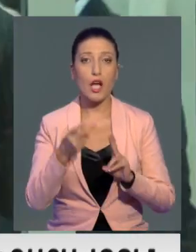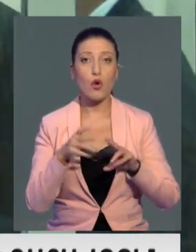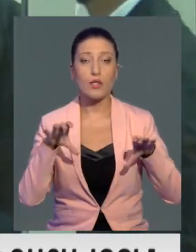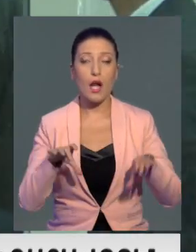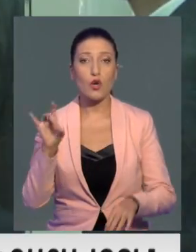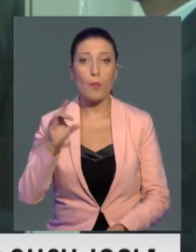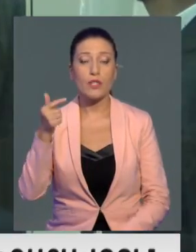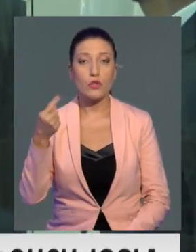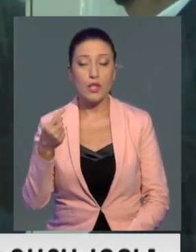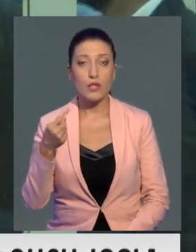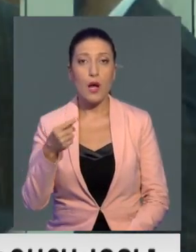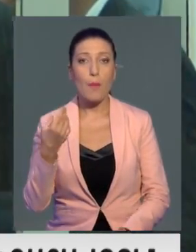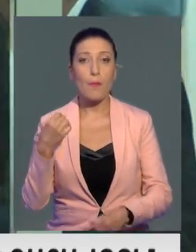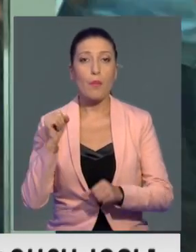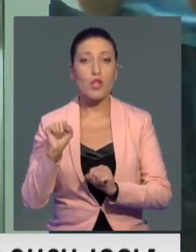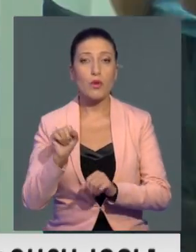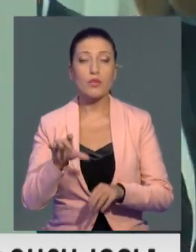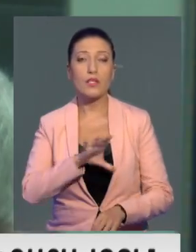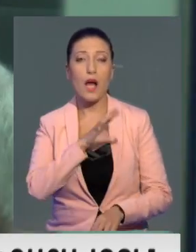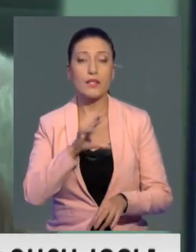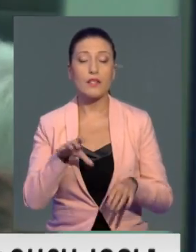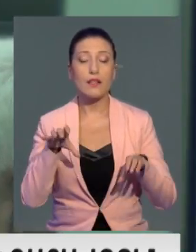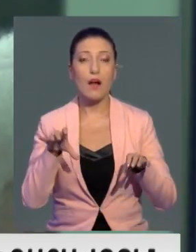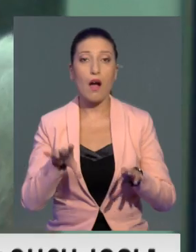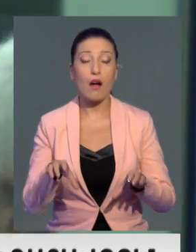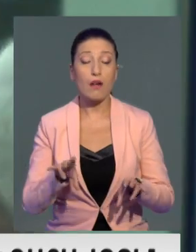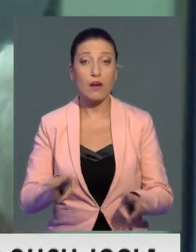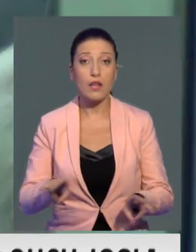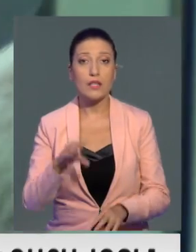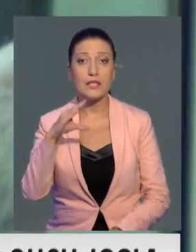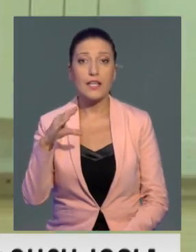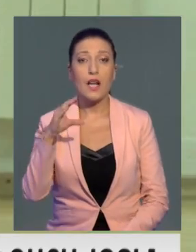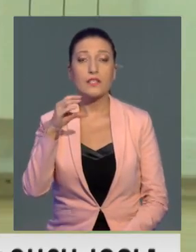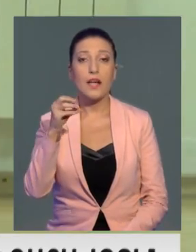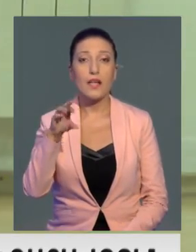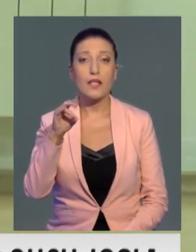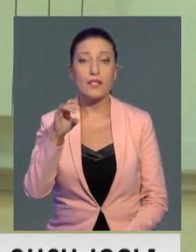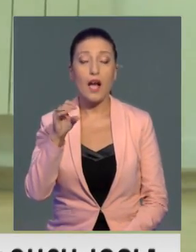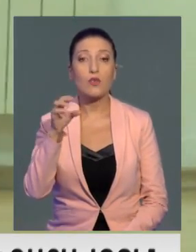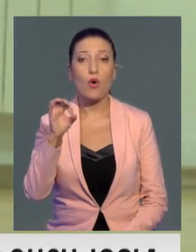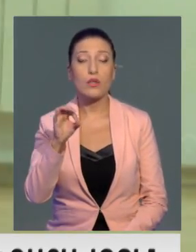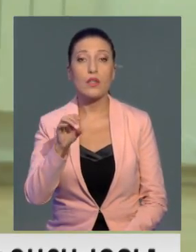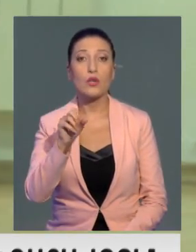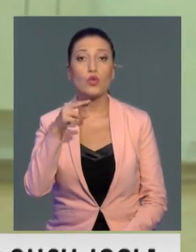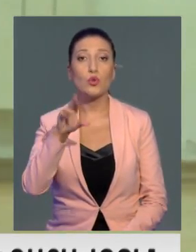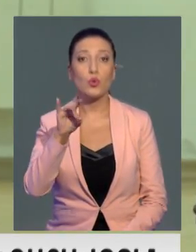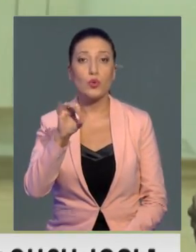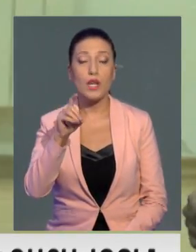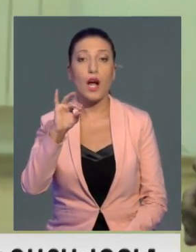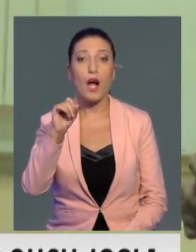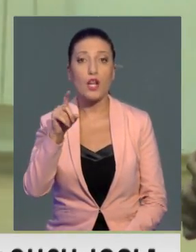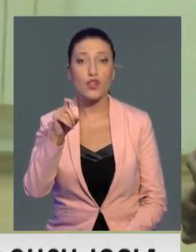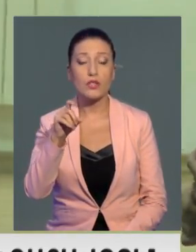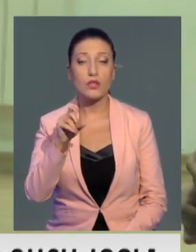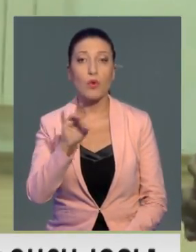Քոչարյանը, պաշտպանության նախկին նախարար Սեյրան Օհանյանը, նախկին գլխավոր քարտուղար Յուրի Խաչատուրովը, ինչպես